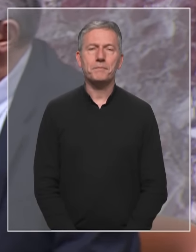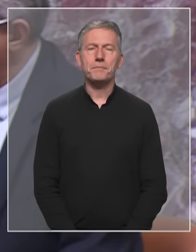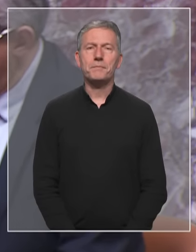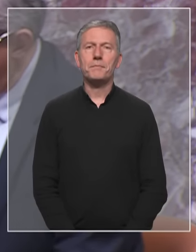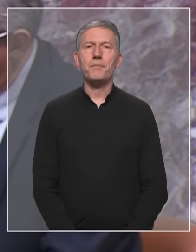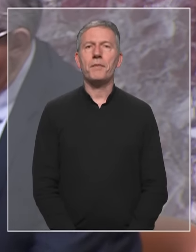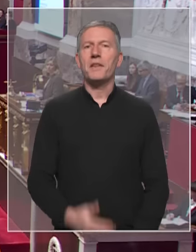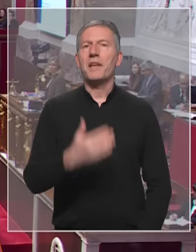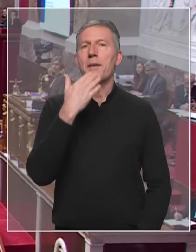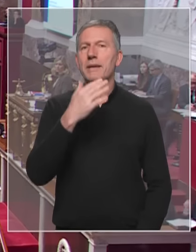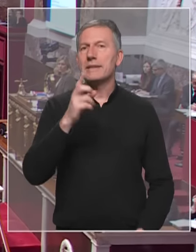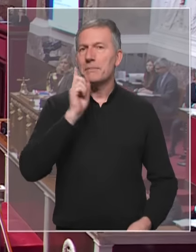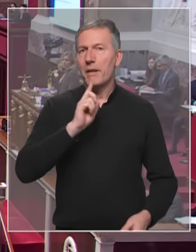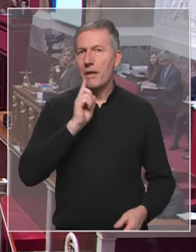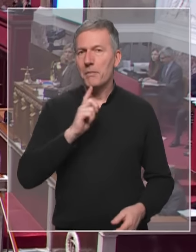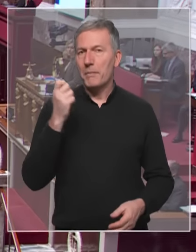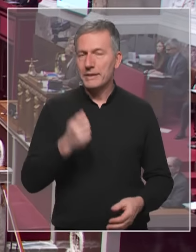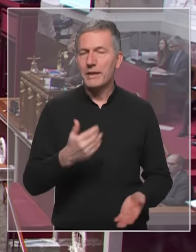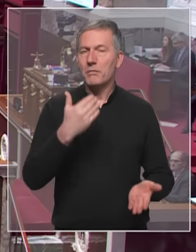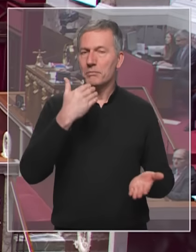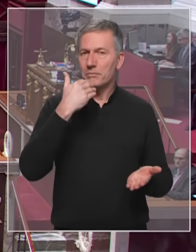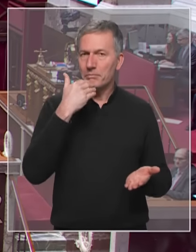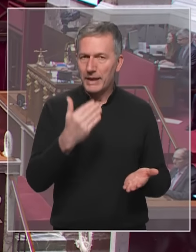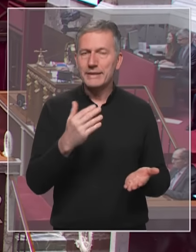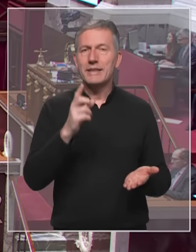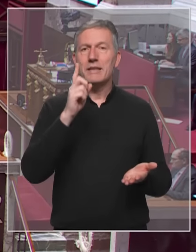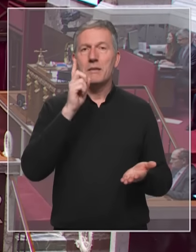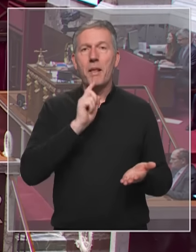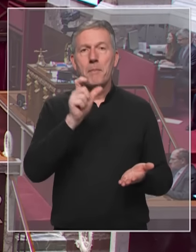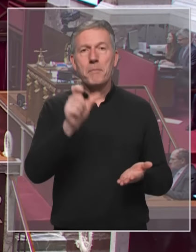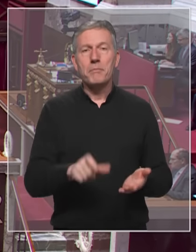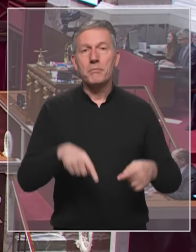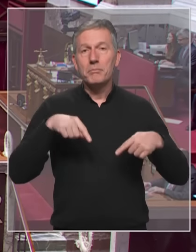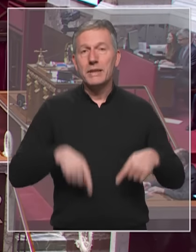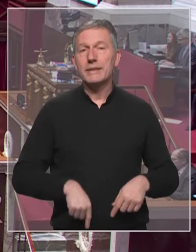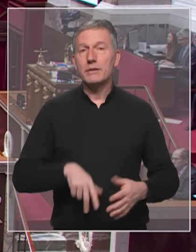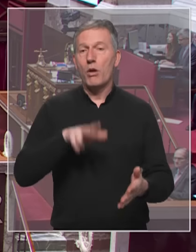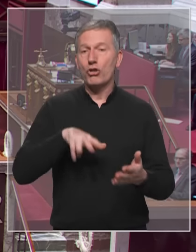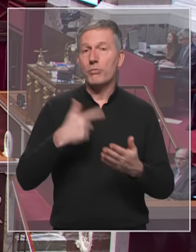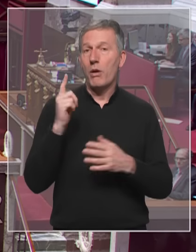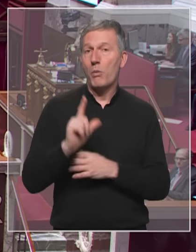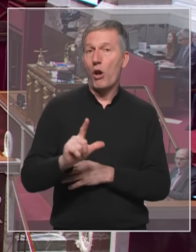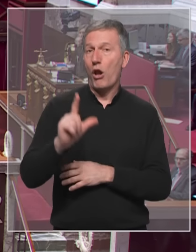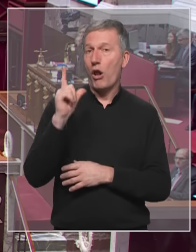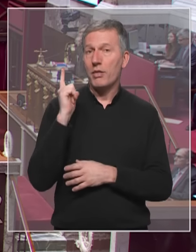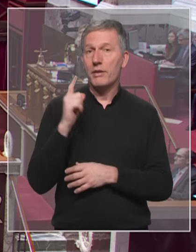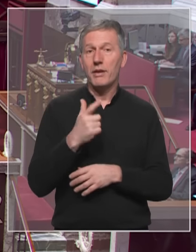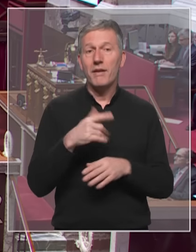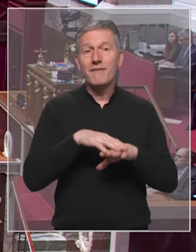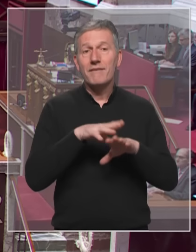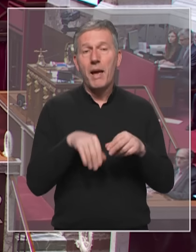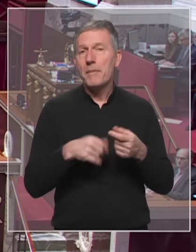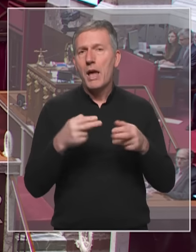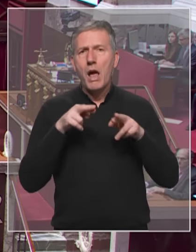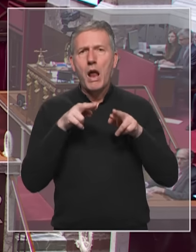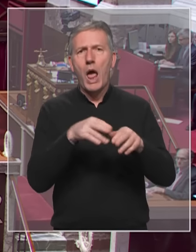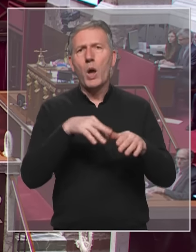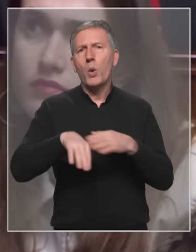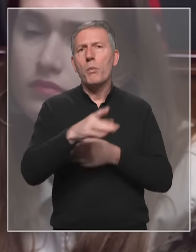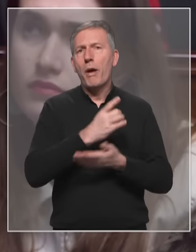Merci Madame la Présidente. Merci Madame la Présidente. Madame la Ministre du Logement, lundi dernier, une famille de plus s'est retrouvée à la rue en